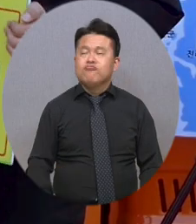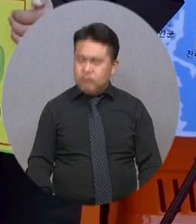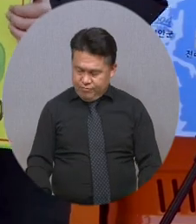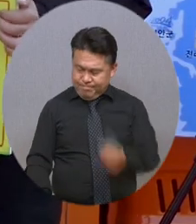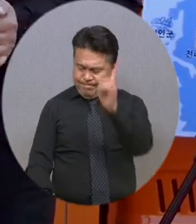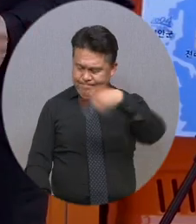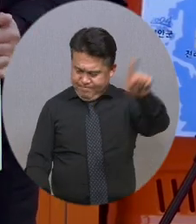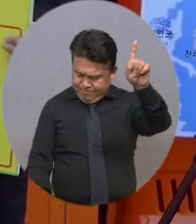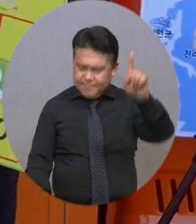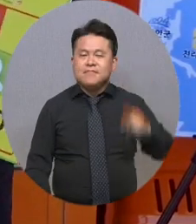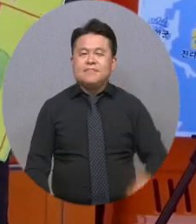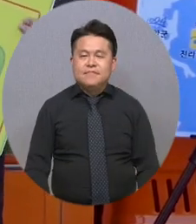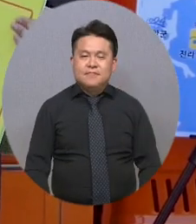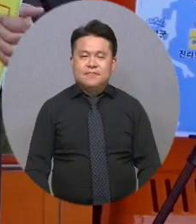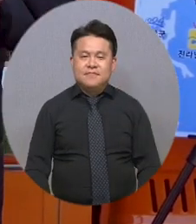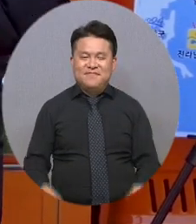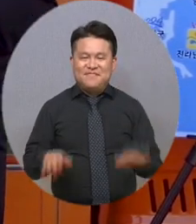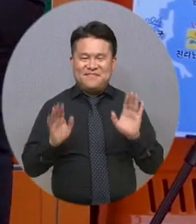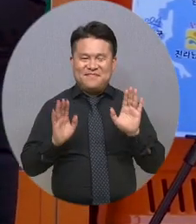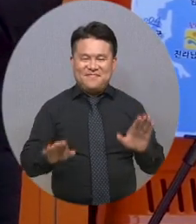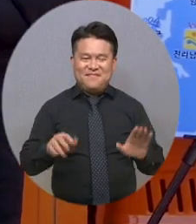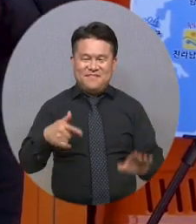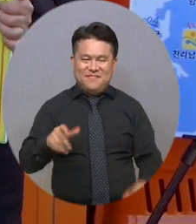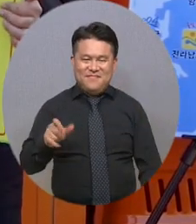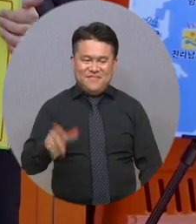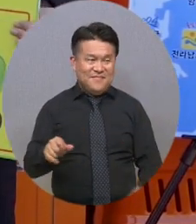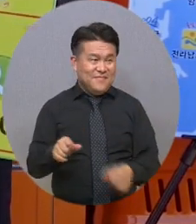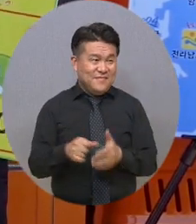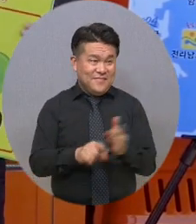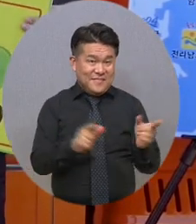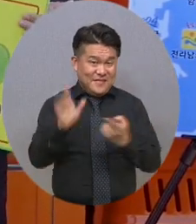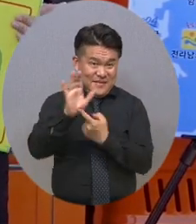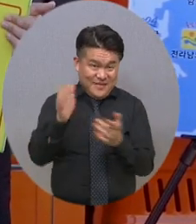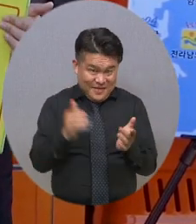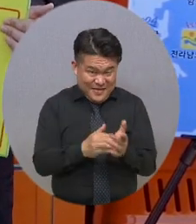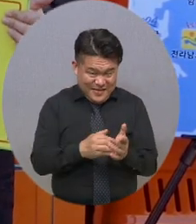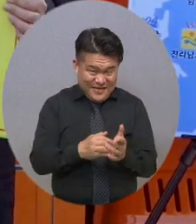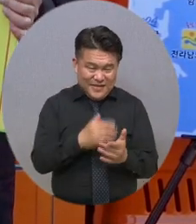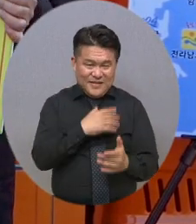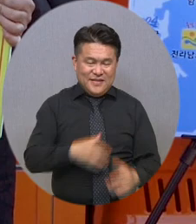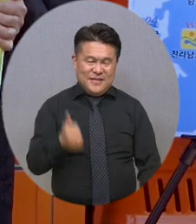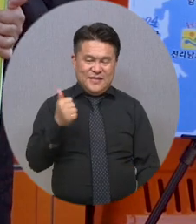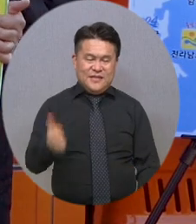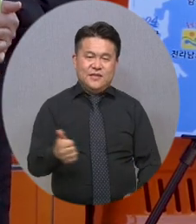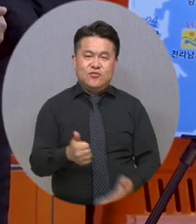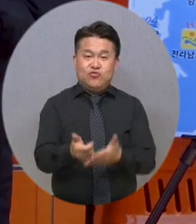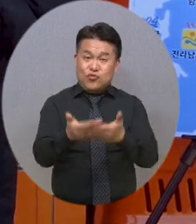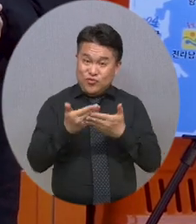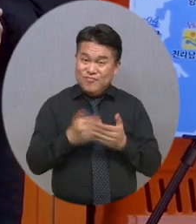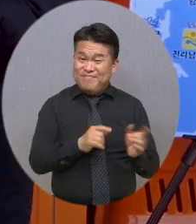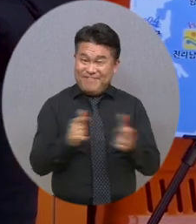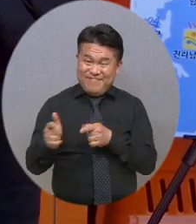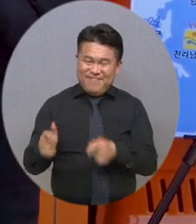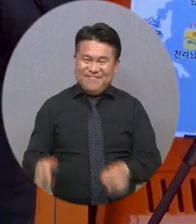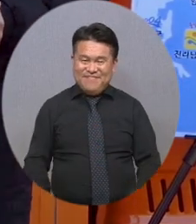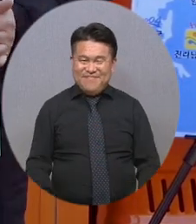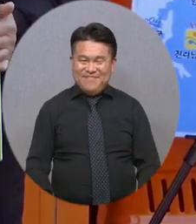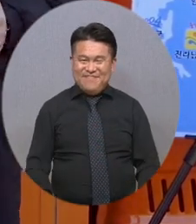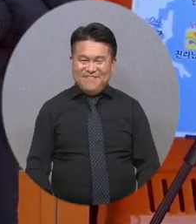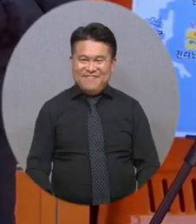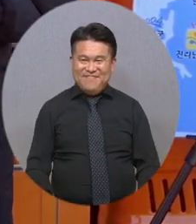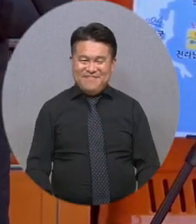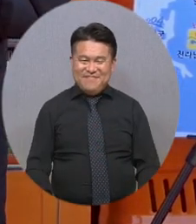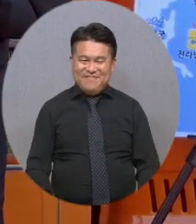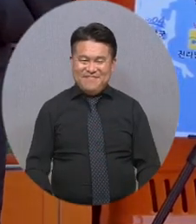예, 맞습니다. 네. 오늘 장흥 특산물 소개했는데요. 장흥 네. 군수님께서 추천해 주신 이